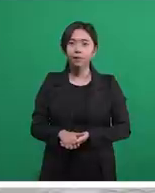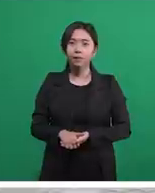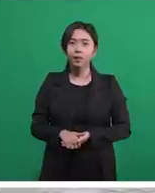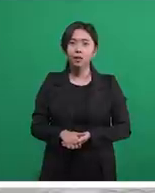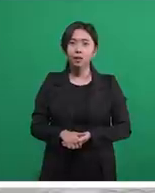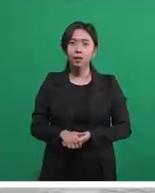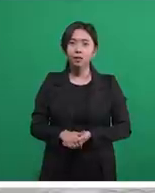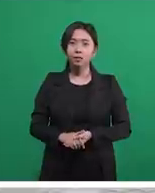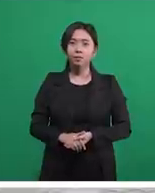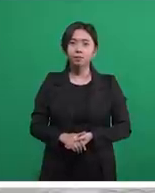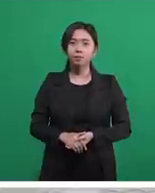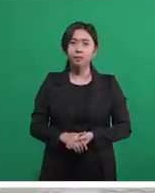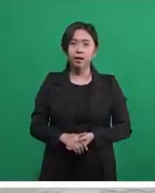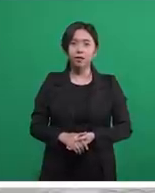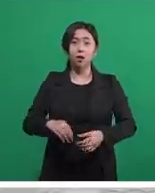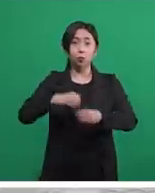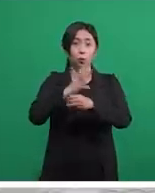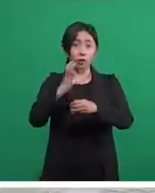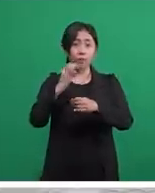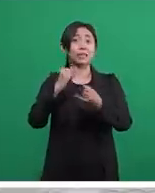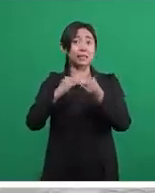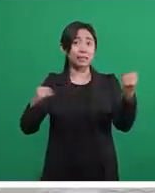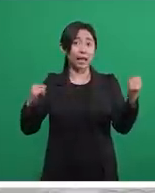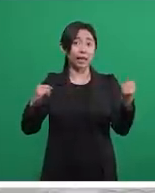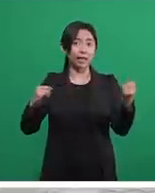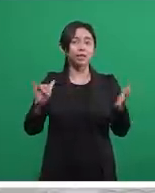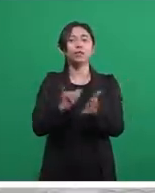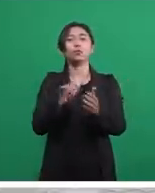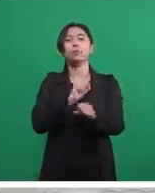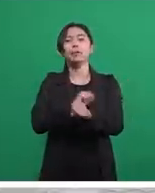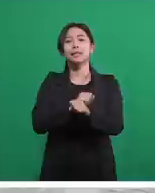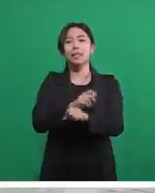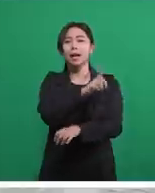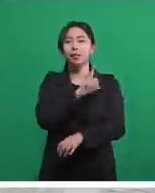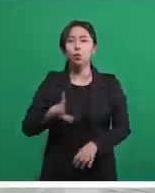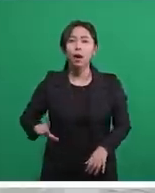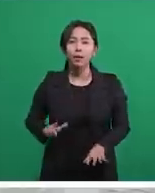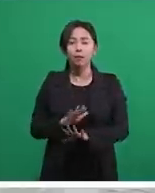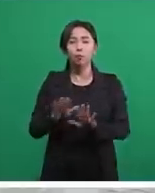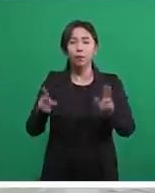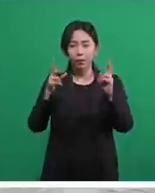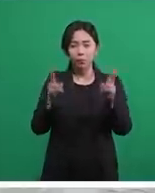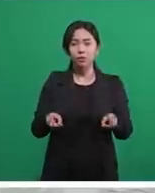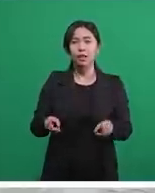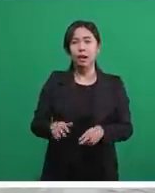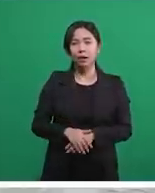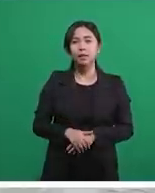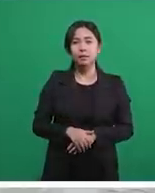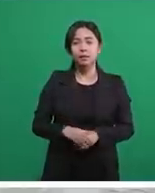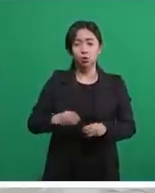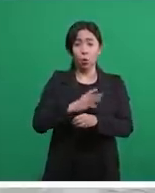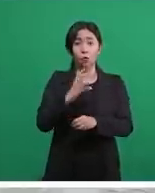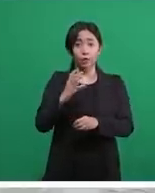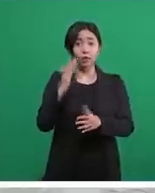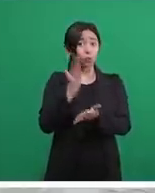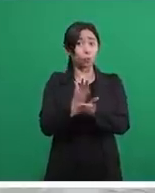Sesungguhnya mengakhiri pandemi ini adalah pekerjaan Tuhan, bukan pekerjaan manusia. Sama